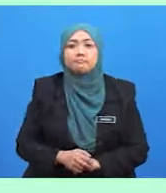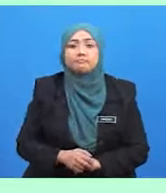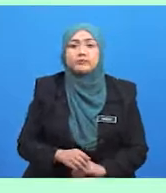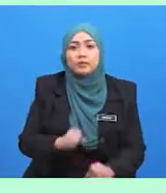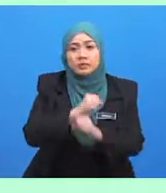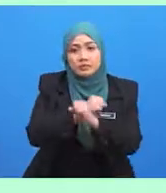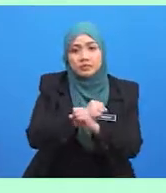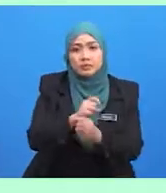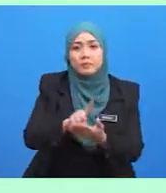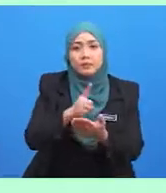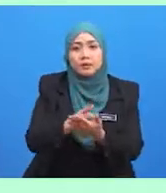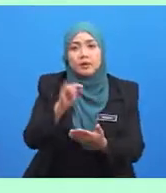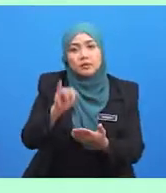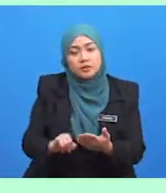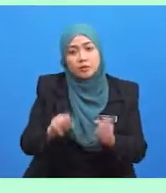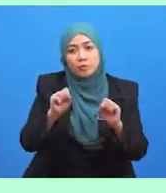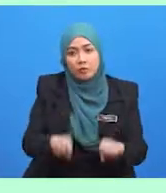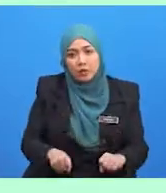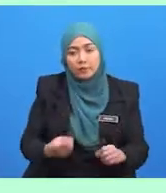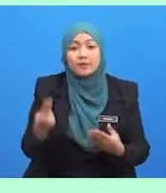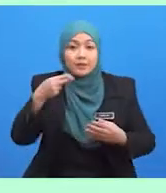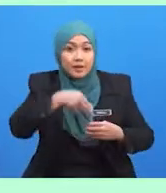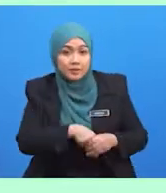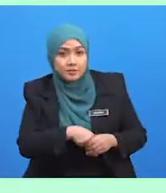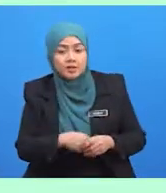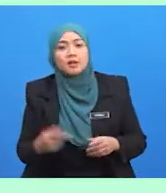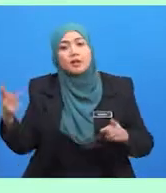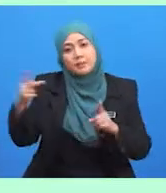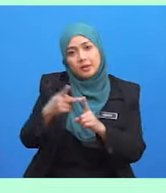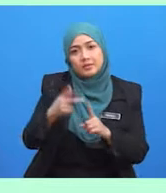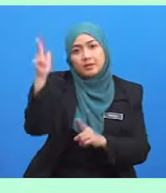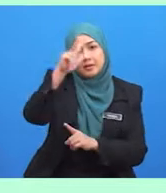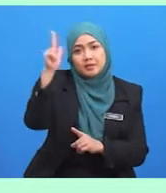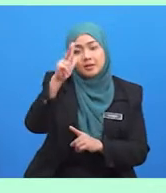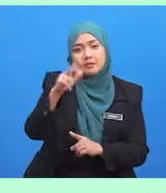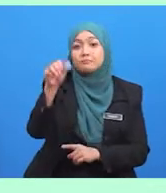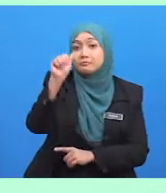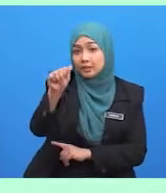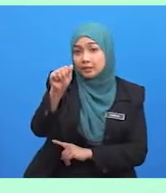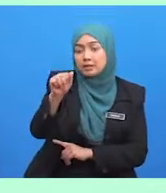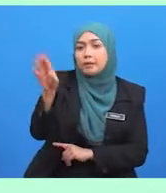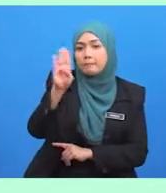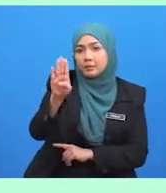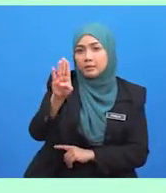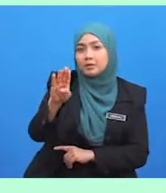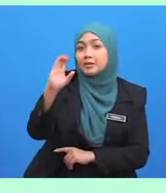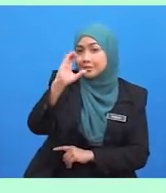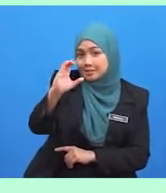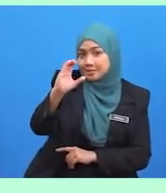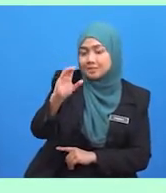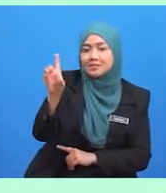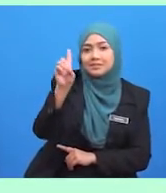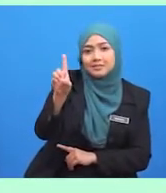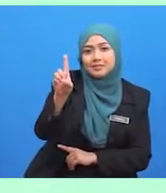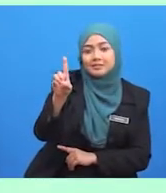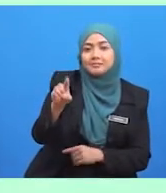mendatangkan hasil kepada kerajaan ialah A. Tarif, B. Kuota, C. Embargo, D.